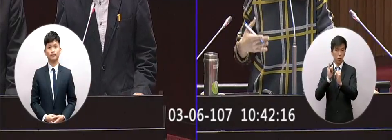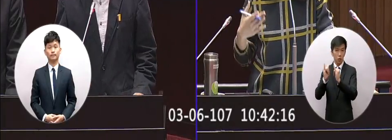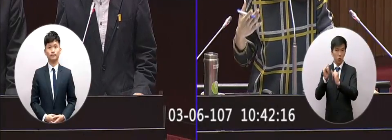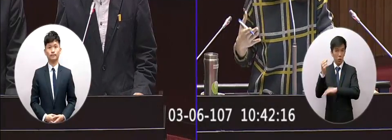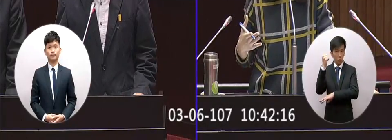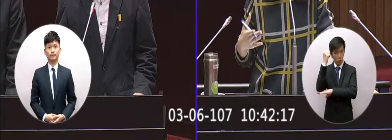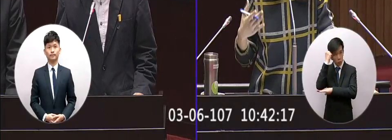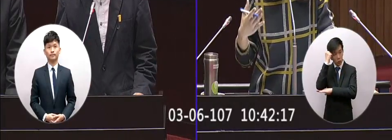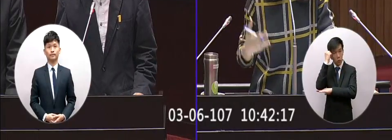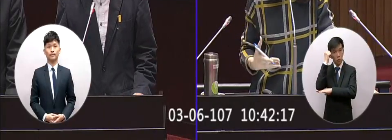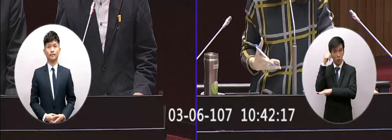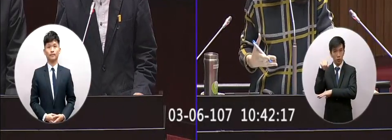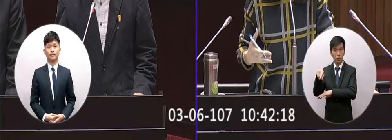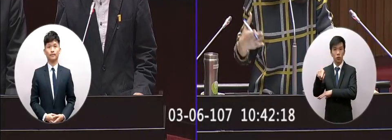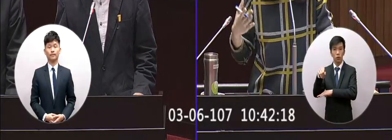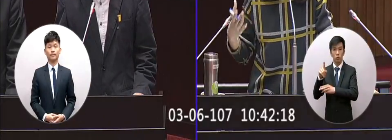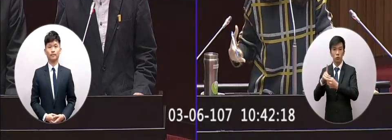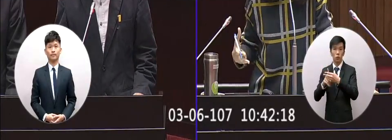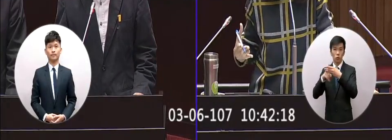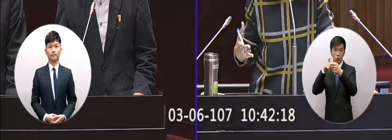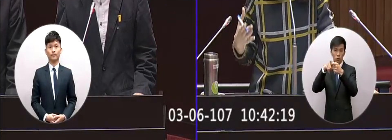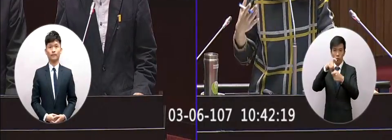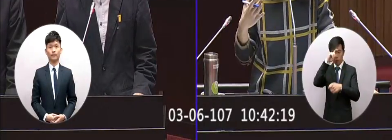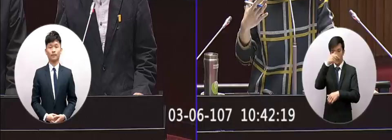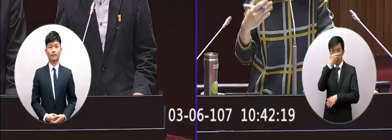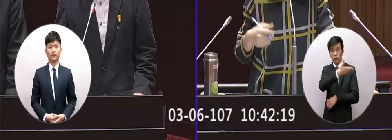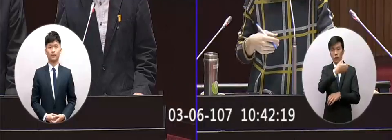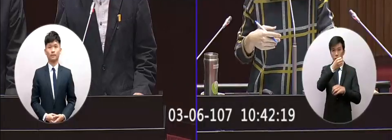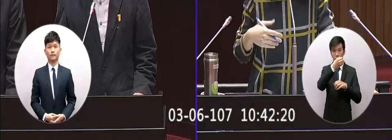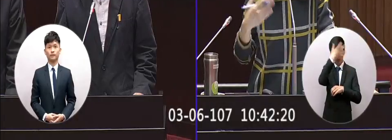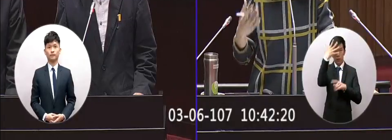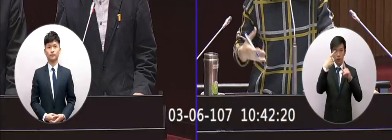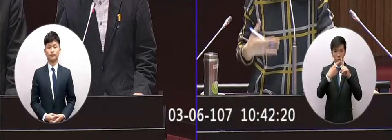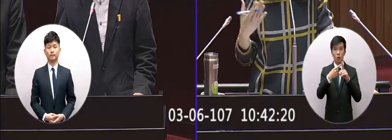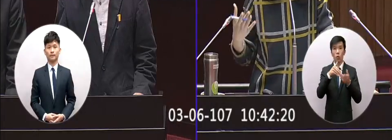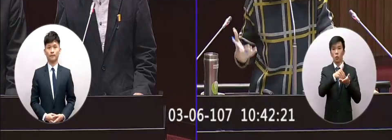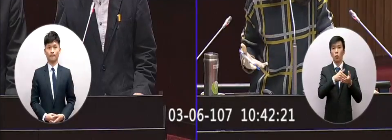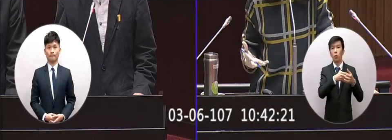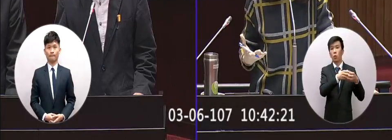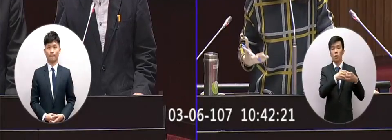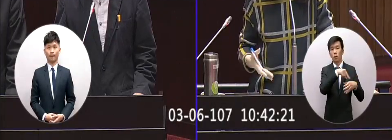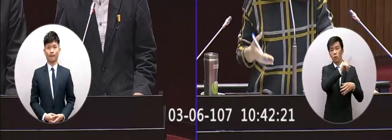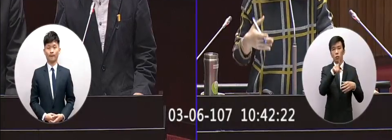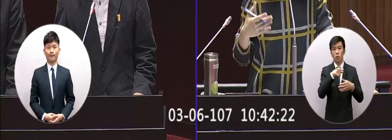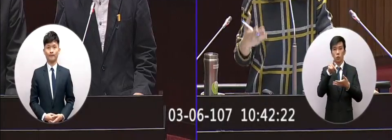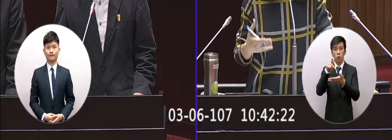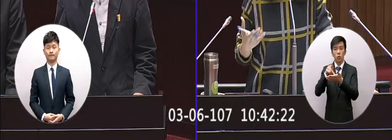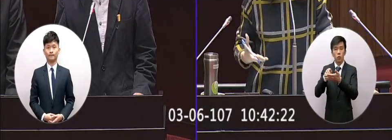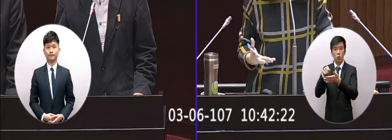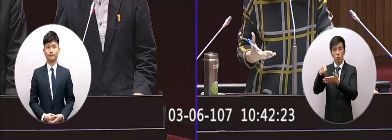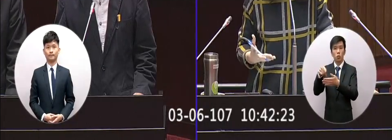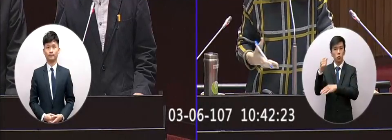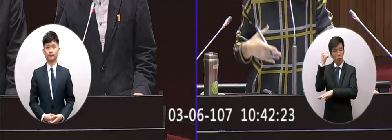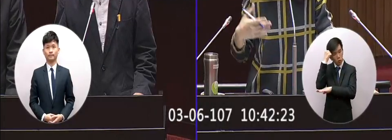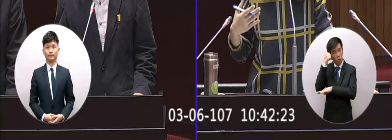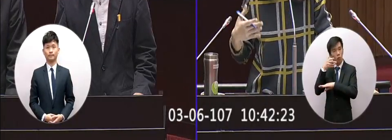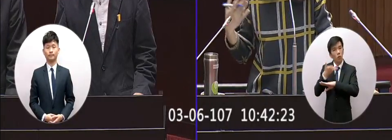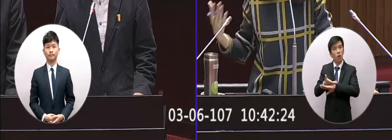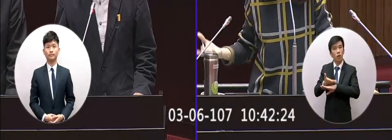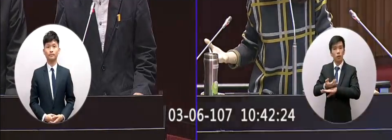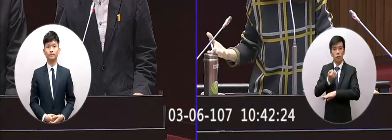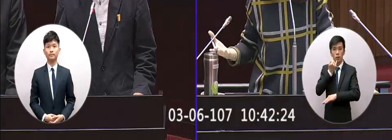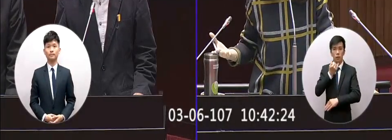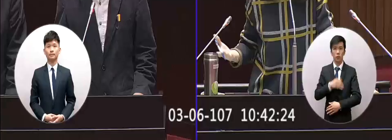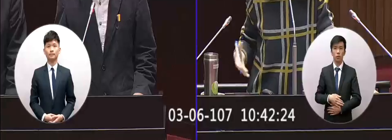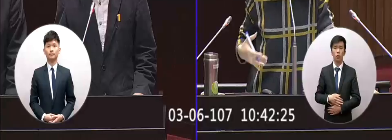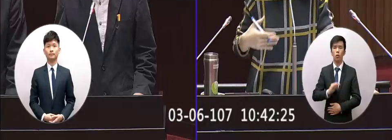给这社会上面一些年轻人或是一些弱势能够有一个安身之处啦、哦、那我也会很担心、啊、如果我们时